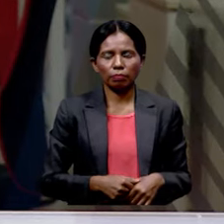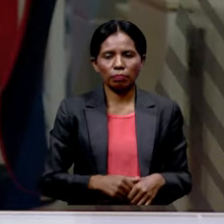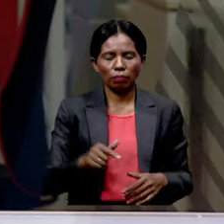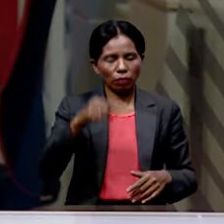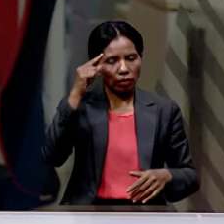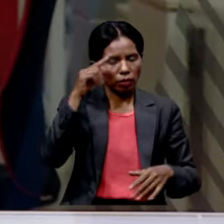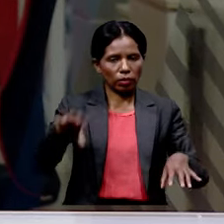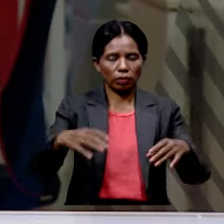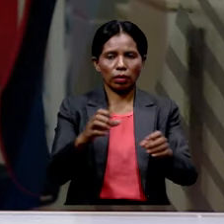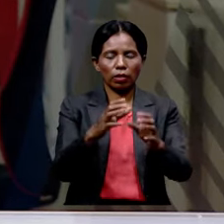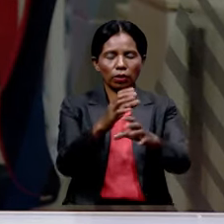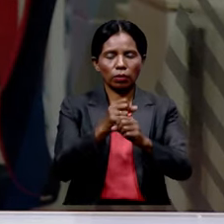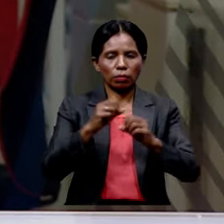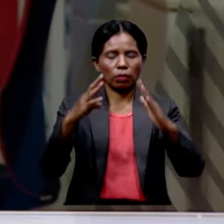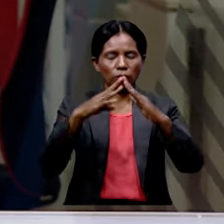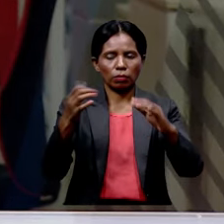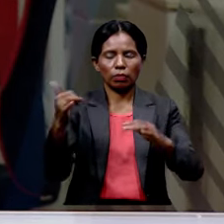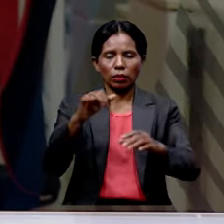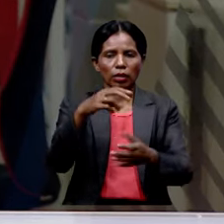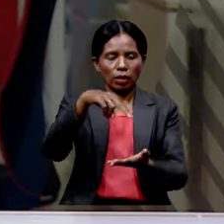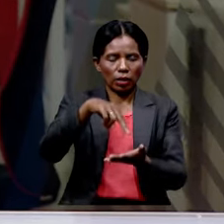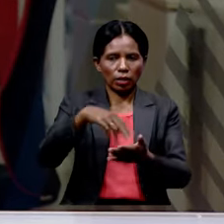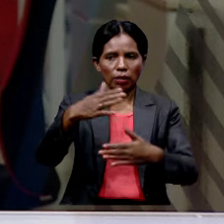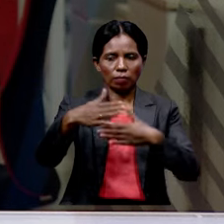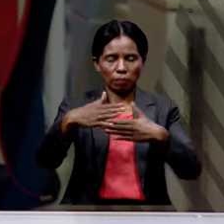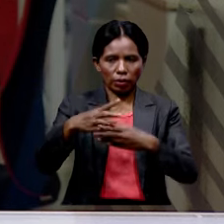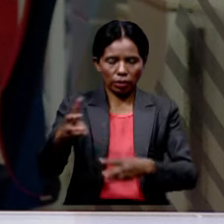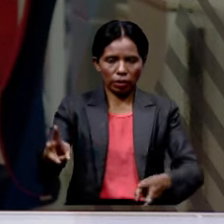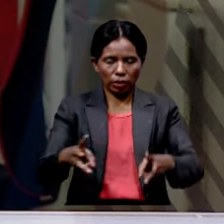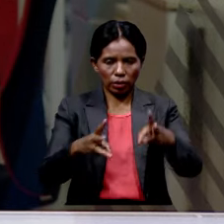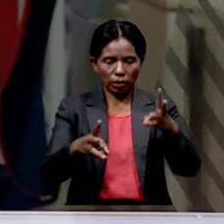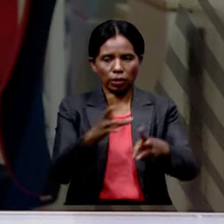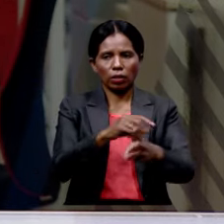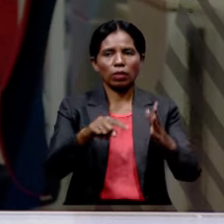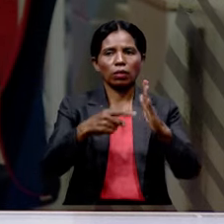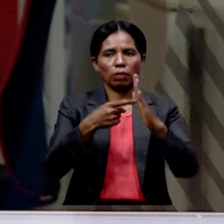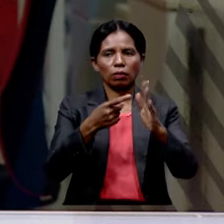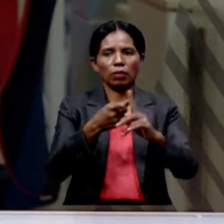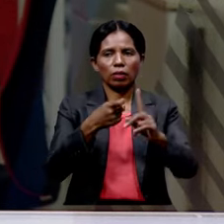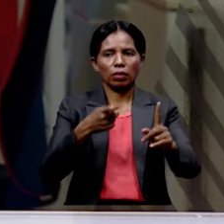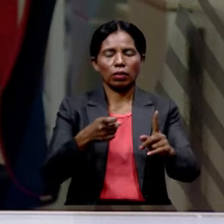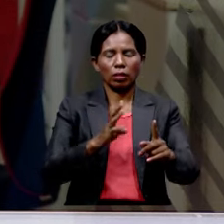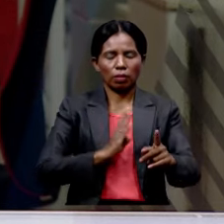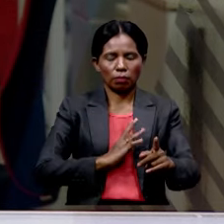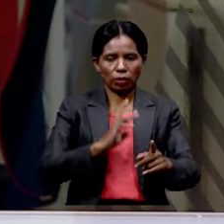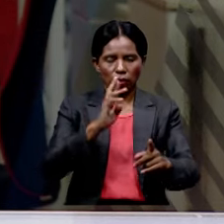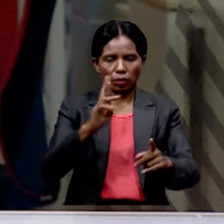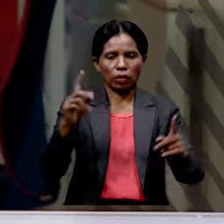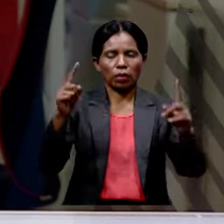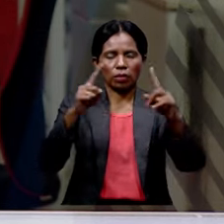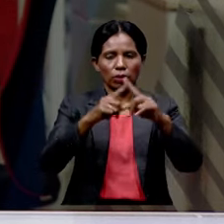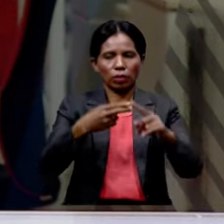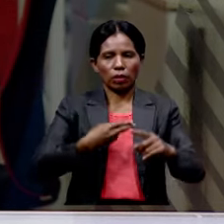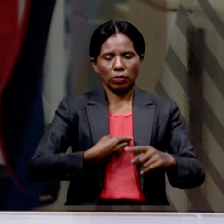Governo se sobo uma sirene B, comunidade Hari, B, ciclo estrada Nining, Rahu, Husi, Terminal Becora, to